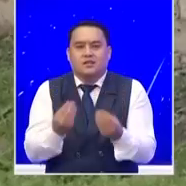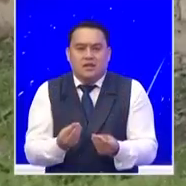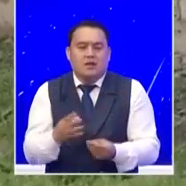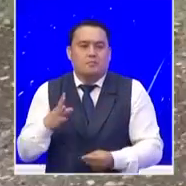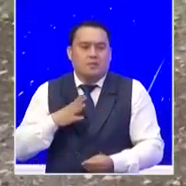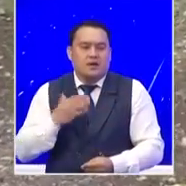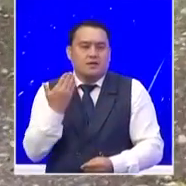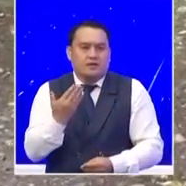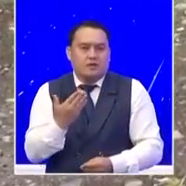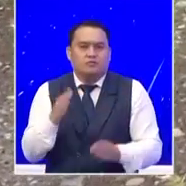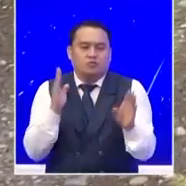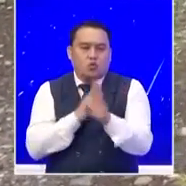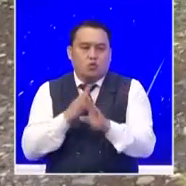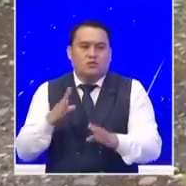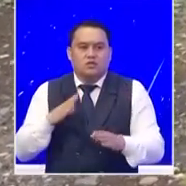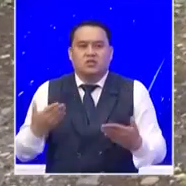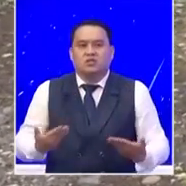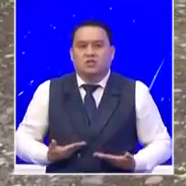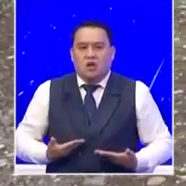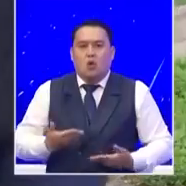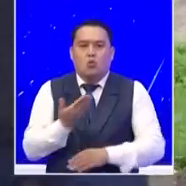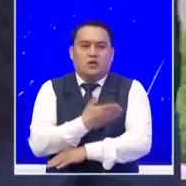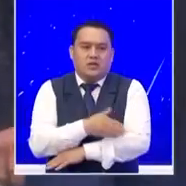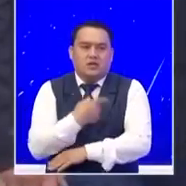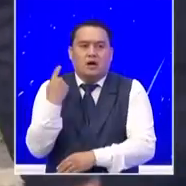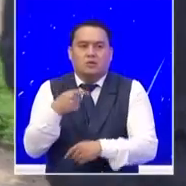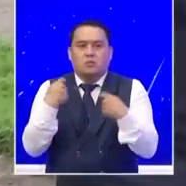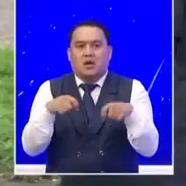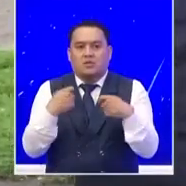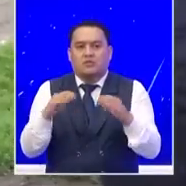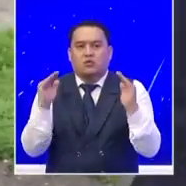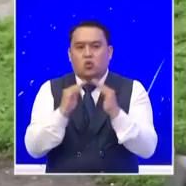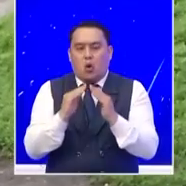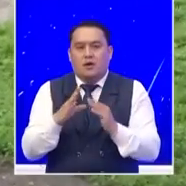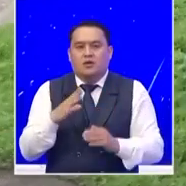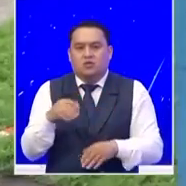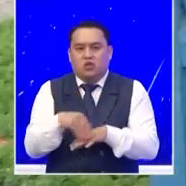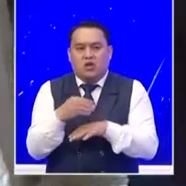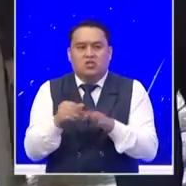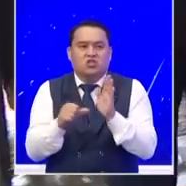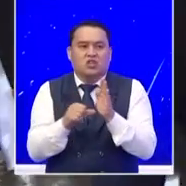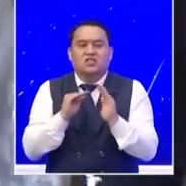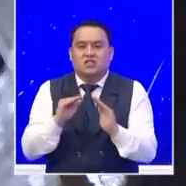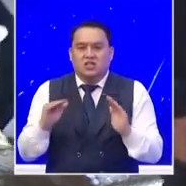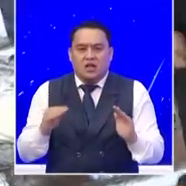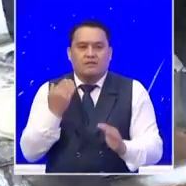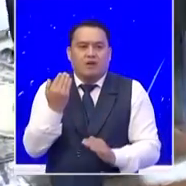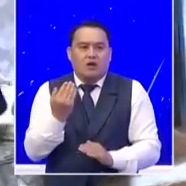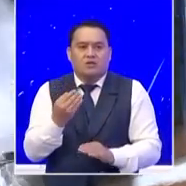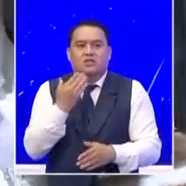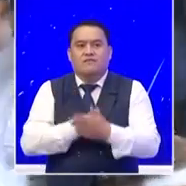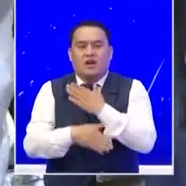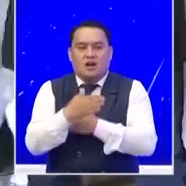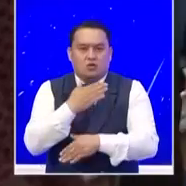Хуанбека Асылбекова по воле случая пришлось бы жить на улице. Хозяин собирался продавать дом. На улице оказались бы и супруга, и шестеро детей, причем один из них с